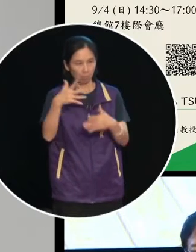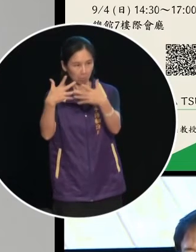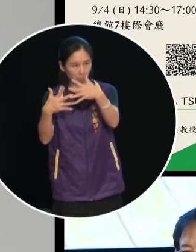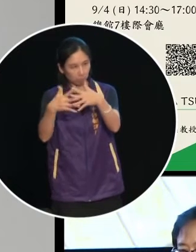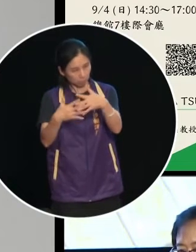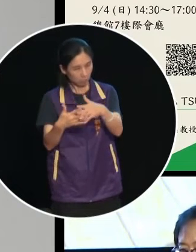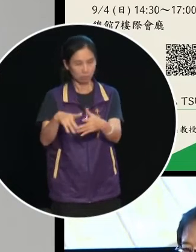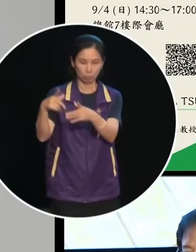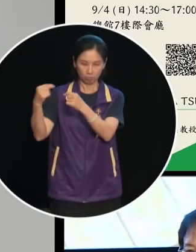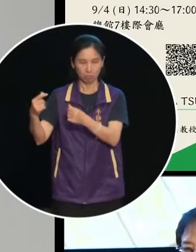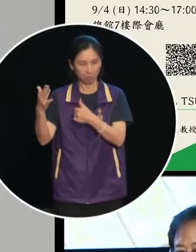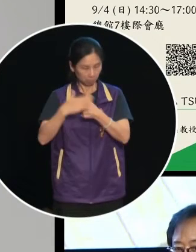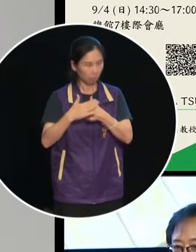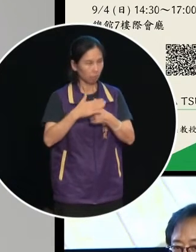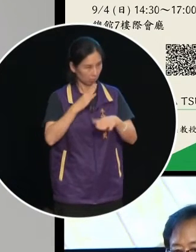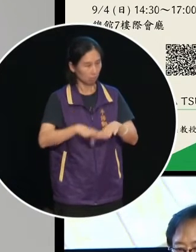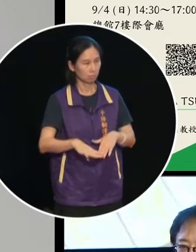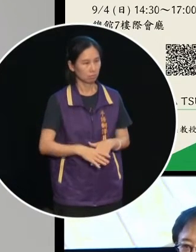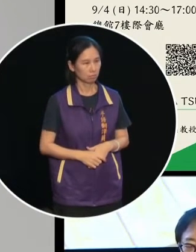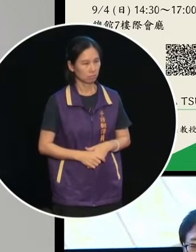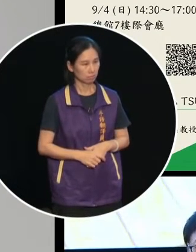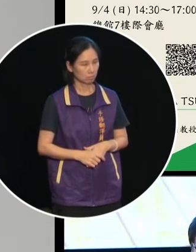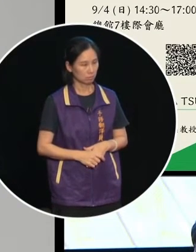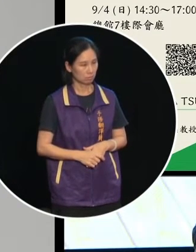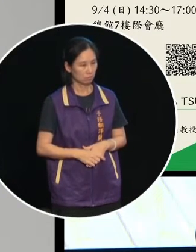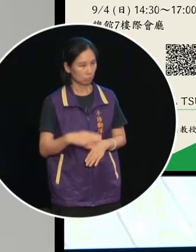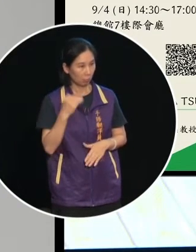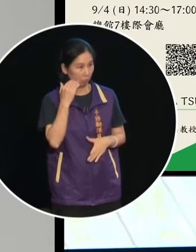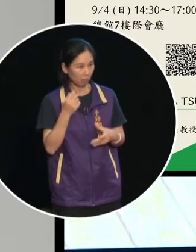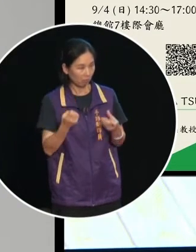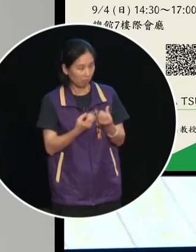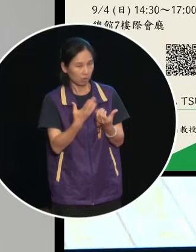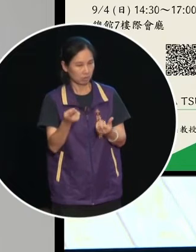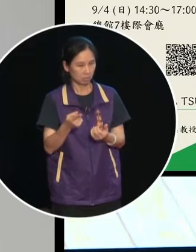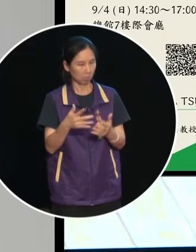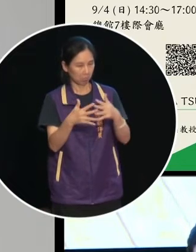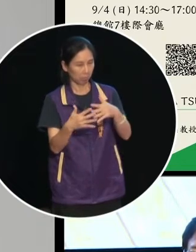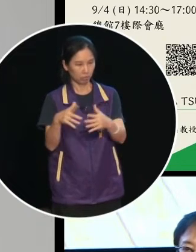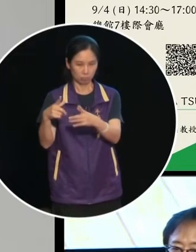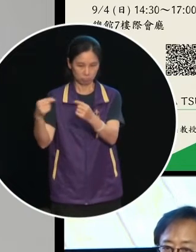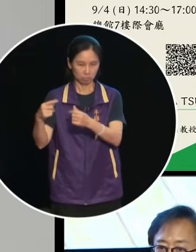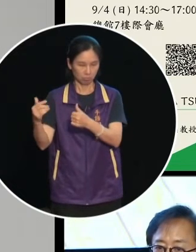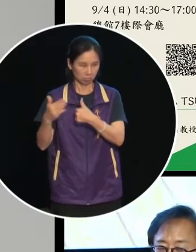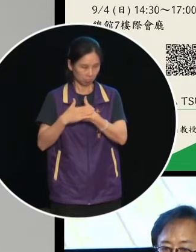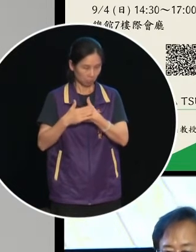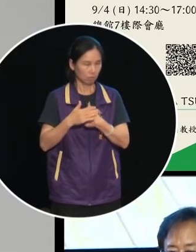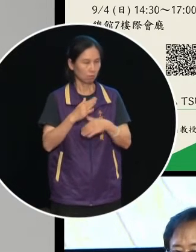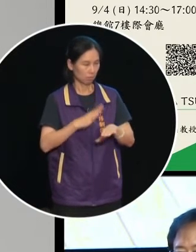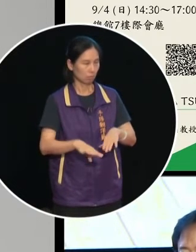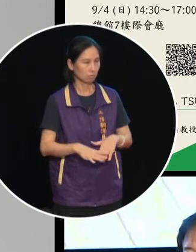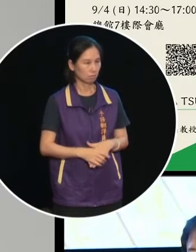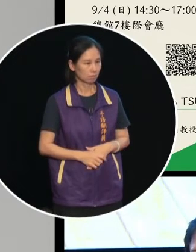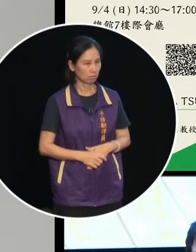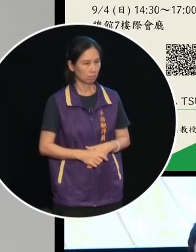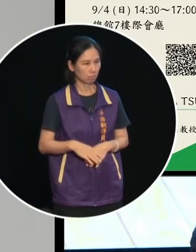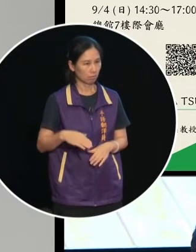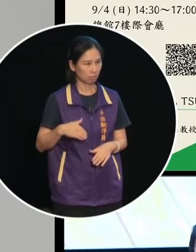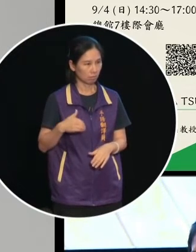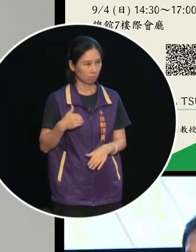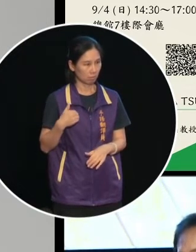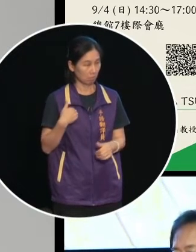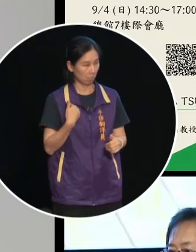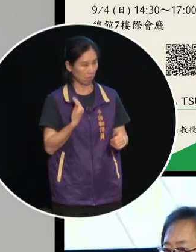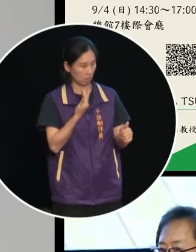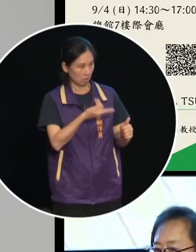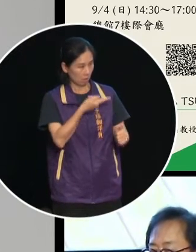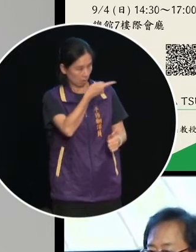争，有可能美国和日本一起来帮台湾忙，就是保护台湾，让他们有这样的一个心